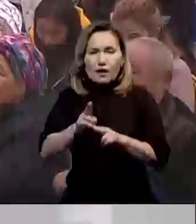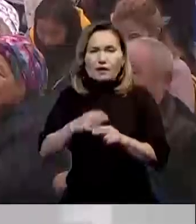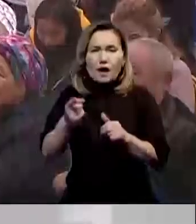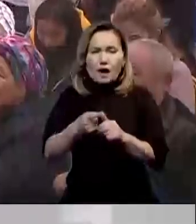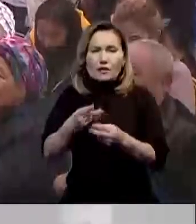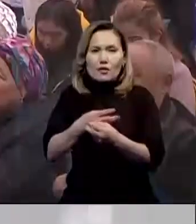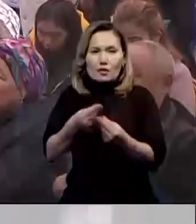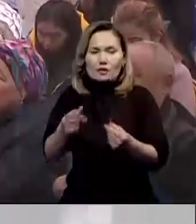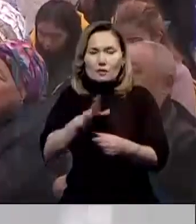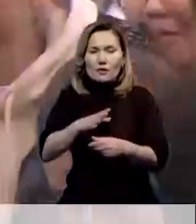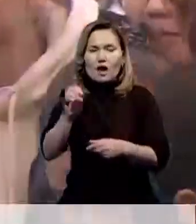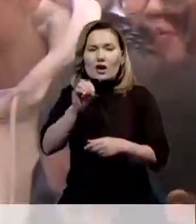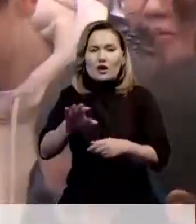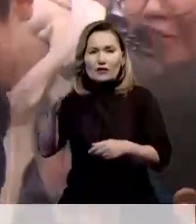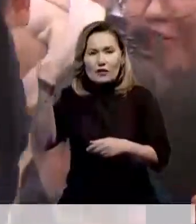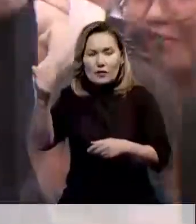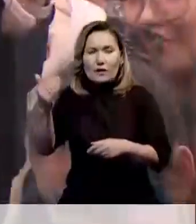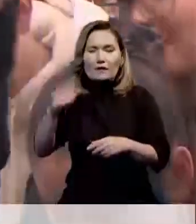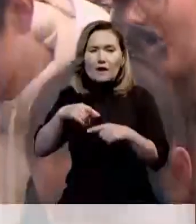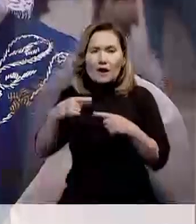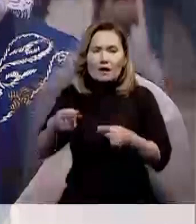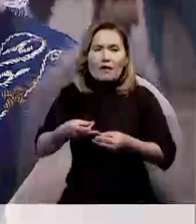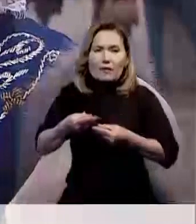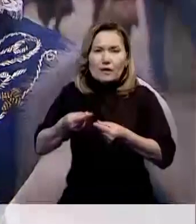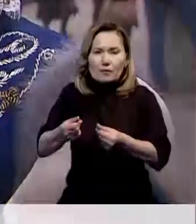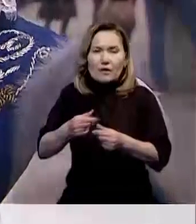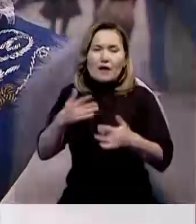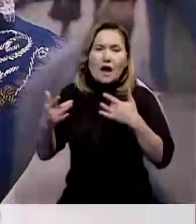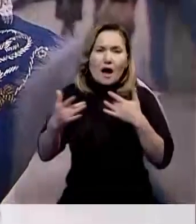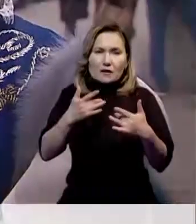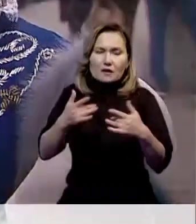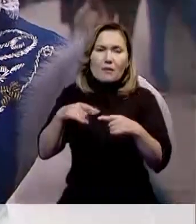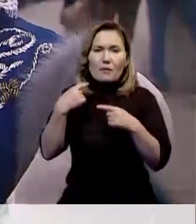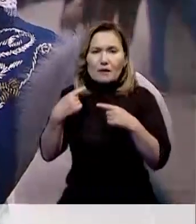есесіне батыстан келіп жатқан барша Европаның бір әншілері